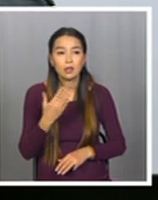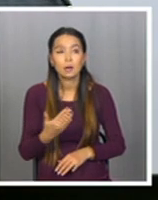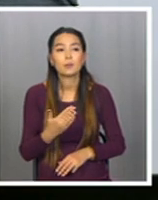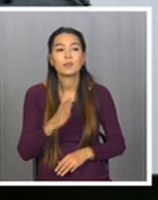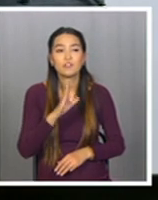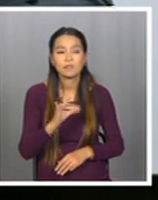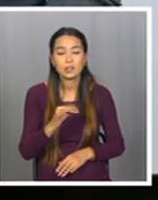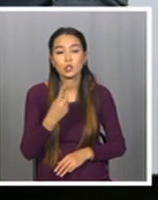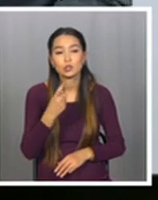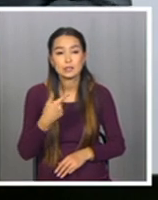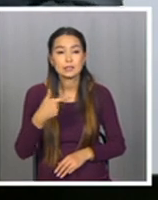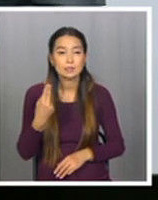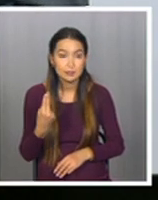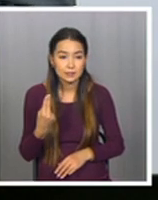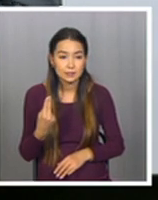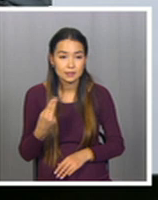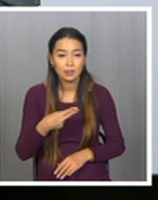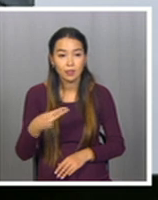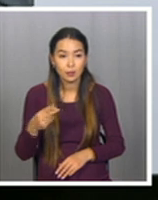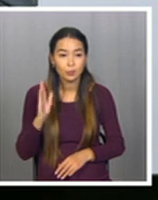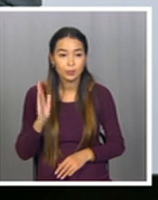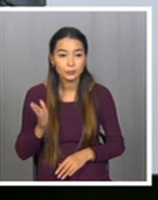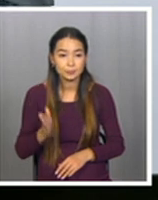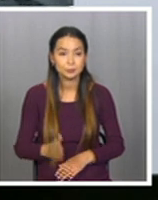100 герцқа тең болды.